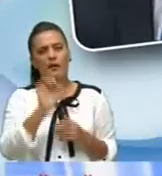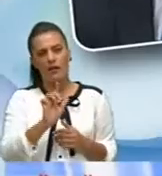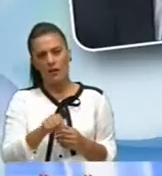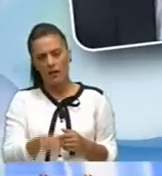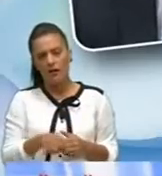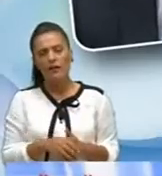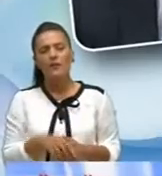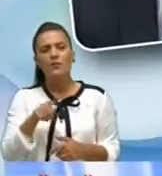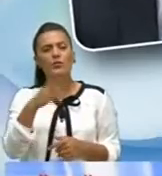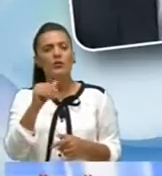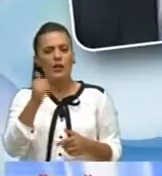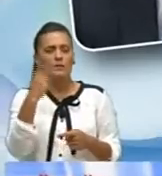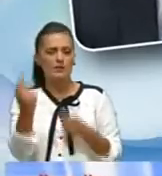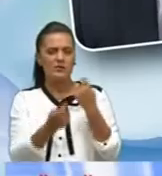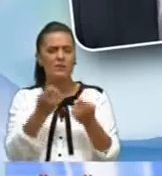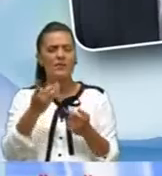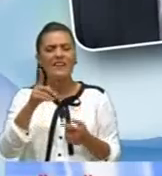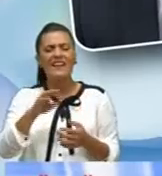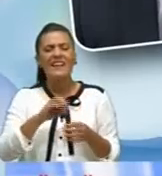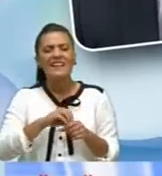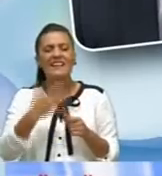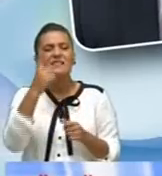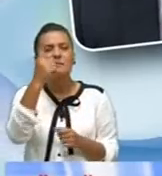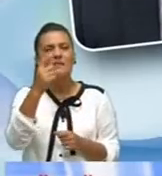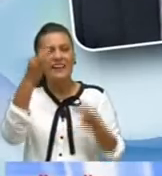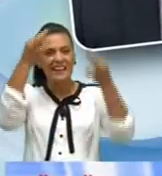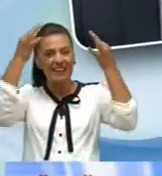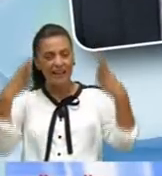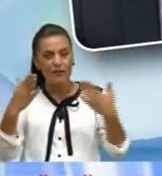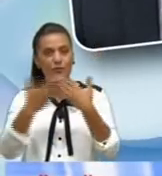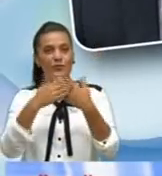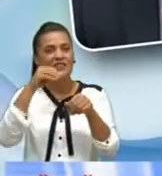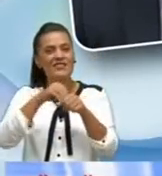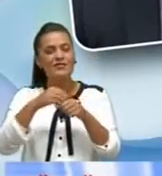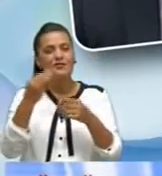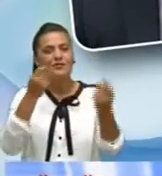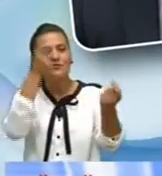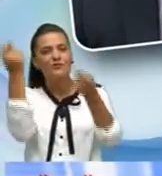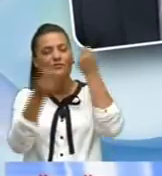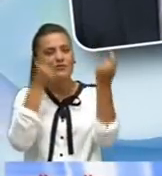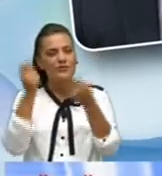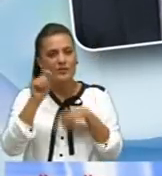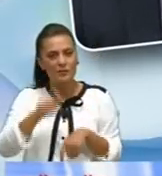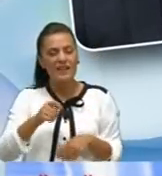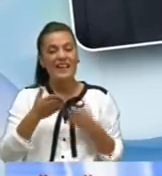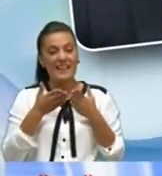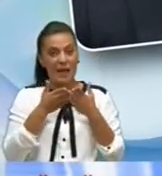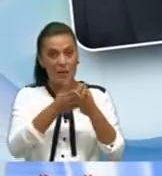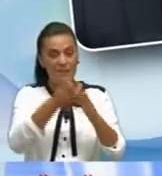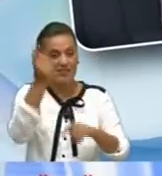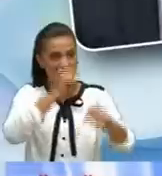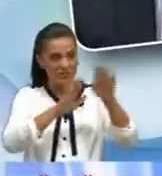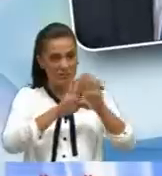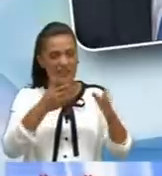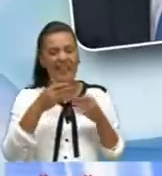Hı hı hı. Ve nasıl bir gelin düğün için süslenirse, gemi de inşası tamamlandıktan sonra